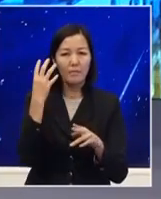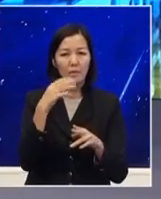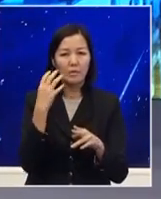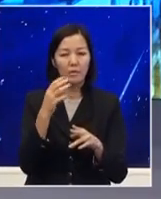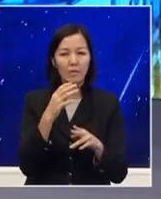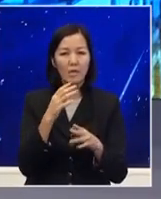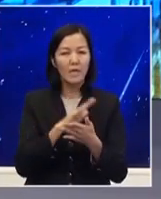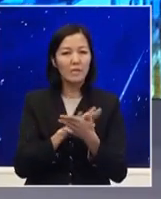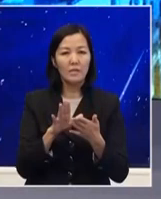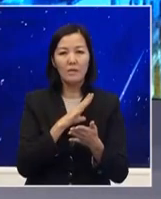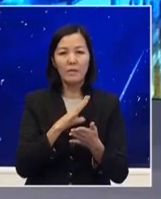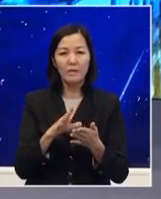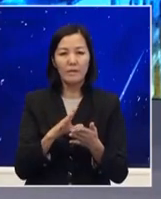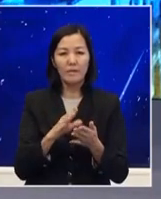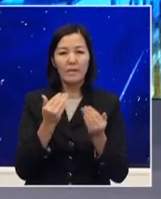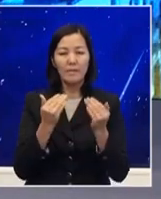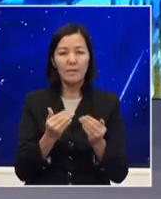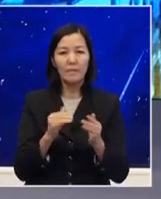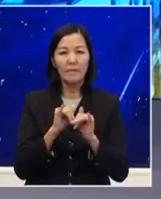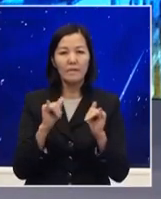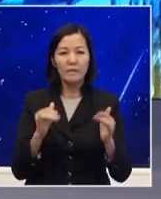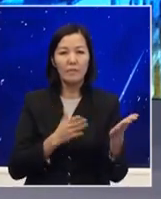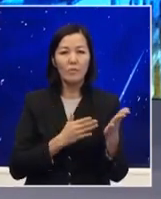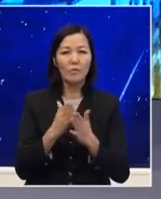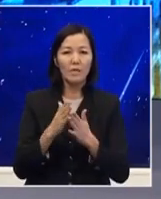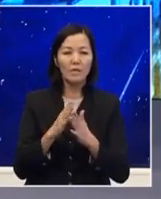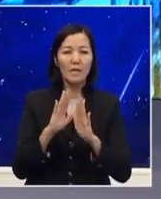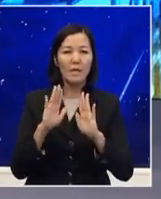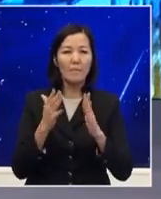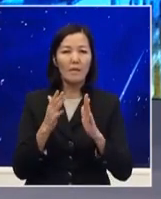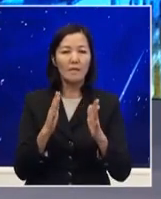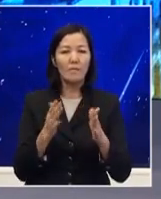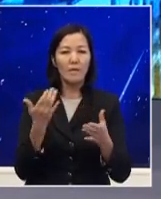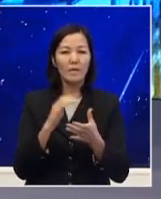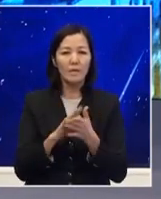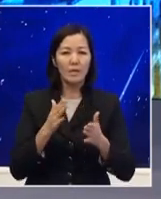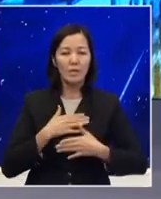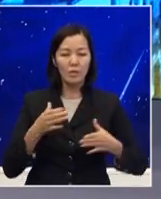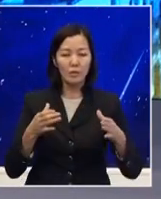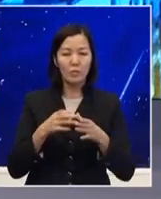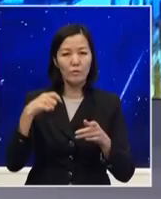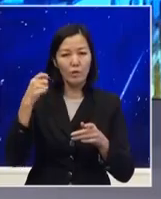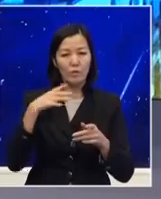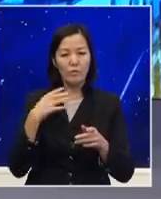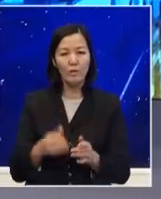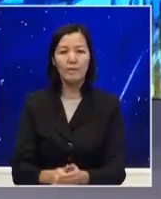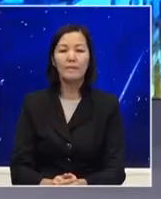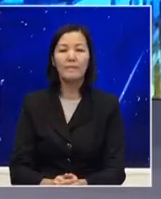встречается в чистом виде из-за антропогенного фактора. С развитием отрасли плодоводства ознакомилась и наша съемочная